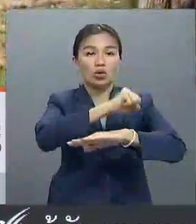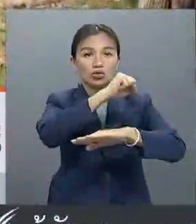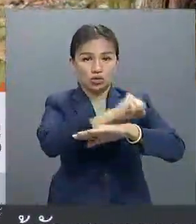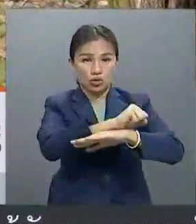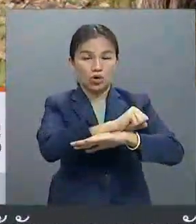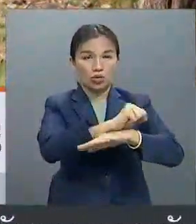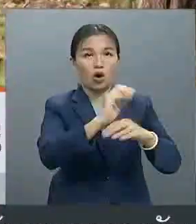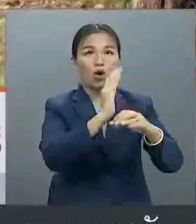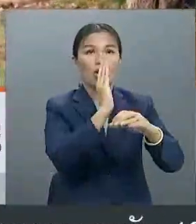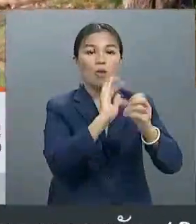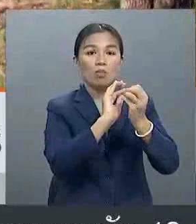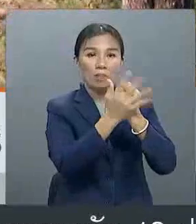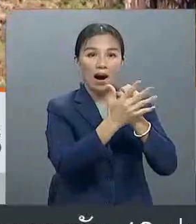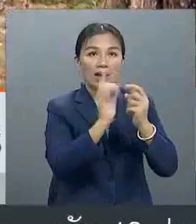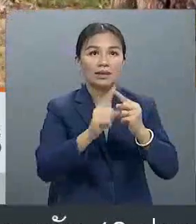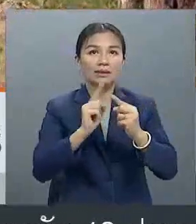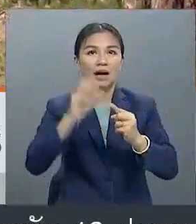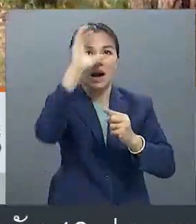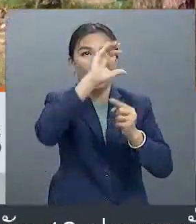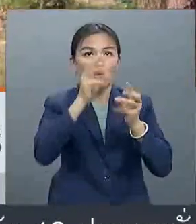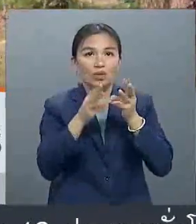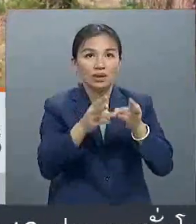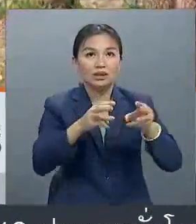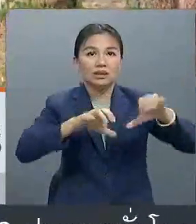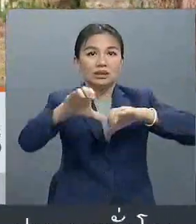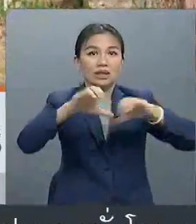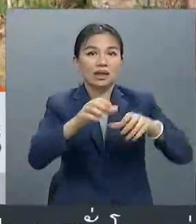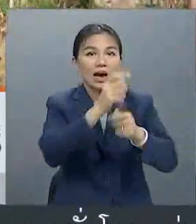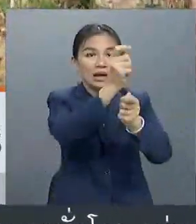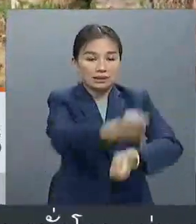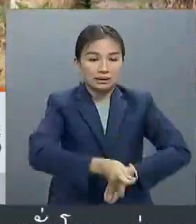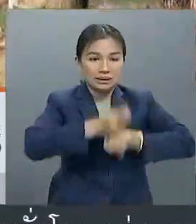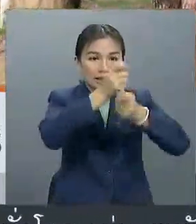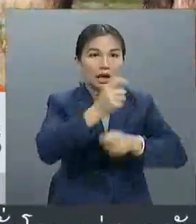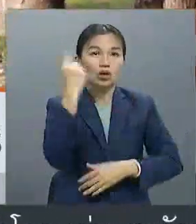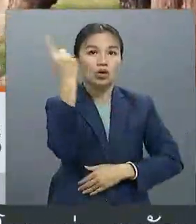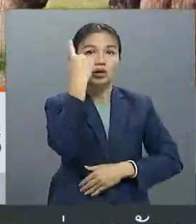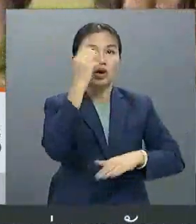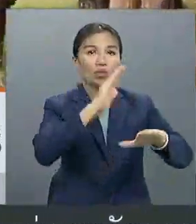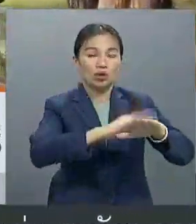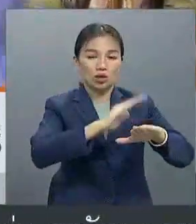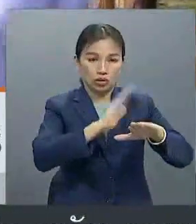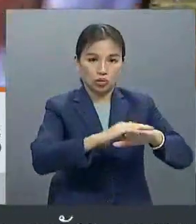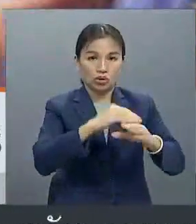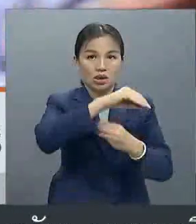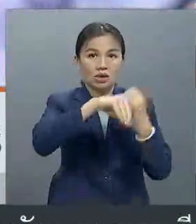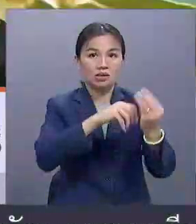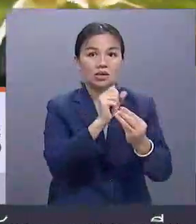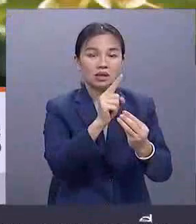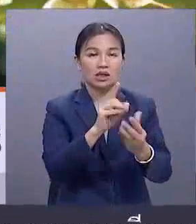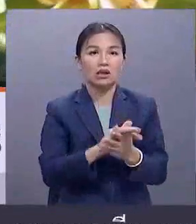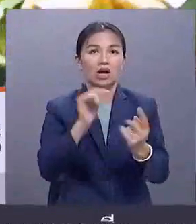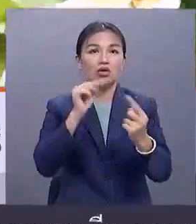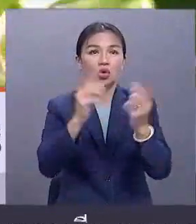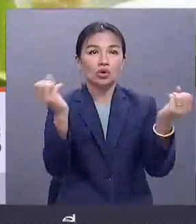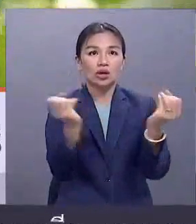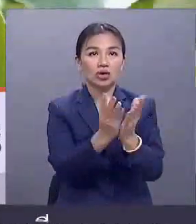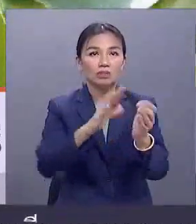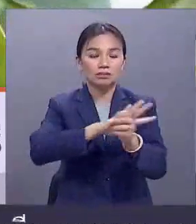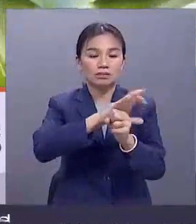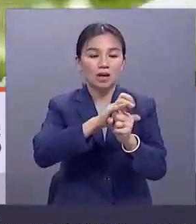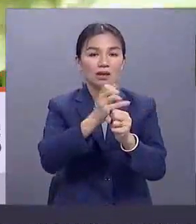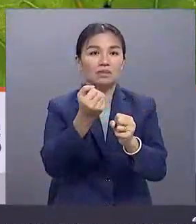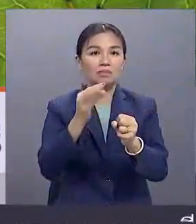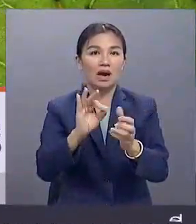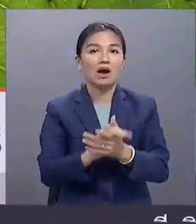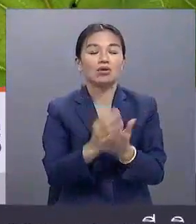างในการจัดการท่องเที่ยวเชิงเกษตรเป็นการกระตุ้นเศรษฐกิจนะคะหลังจากที่ได้รับผลกระทบจากโควิด -19 แล้วก็ระยะนี้มีผล